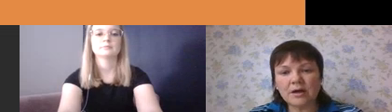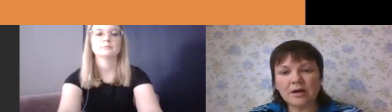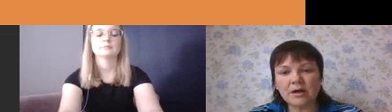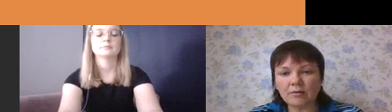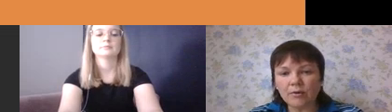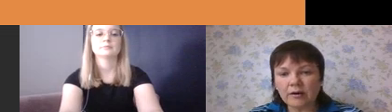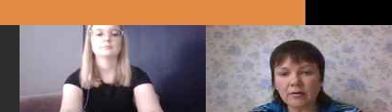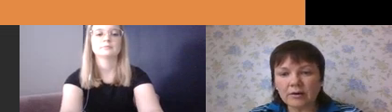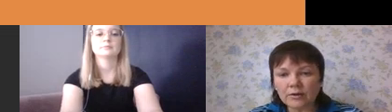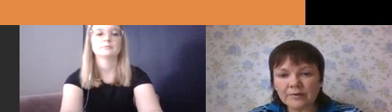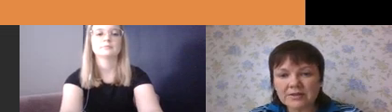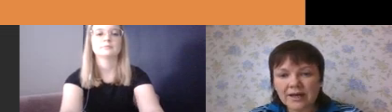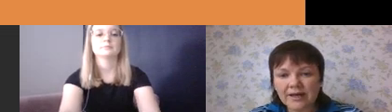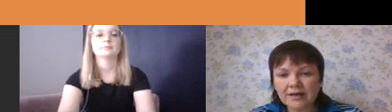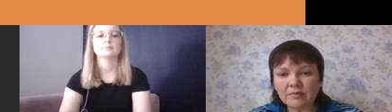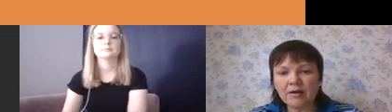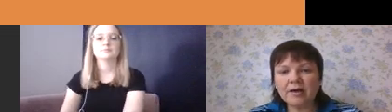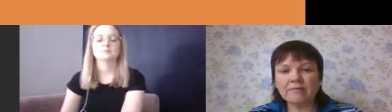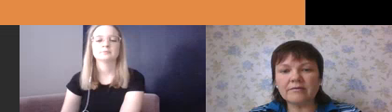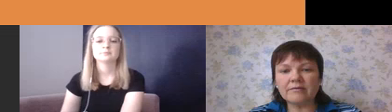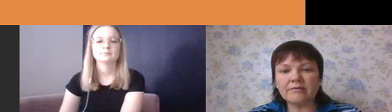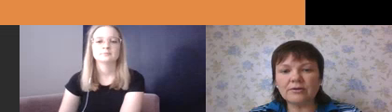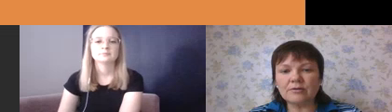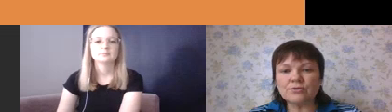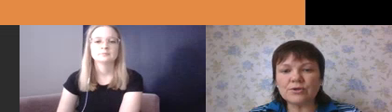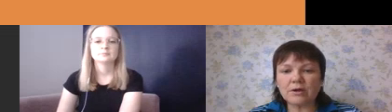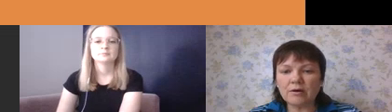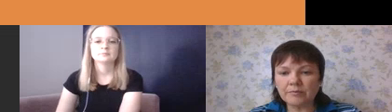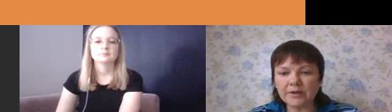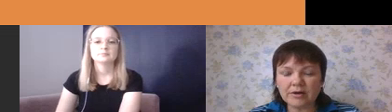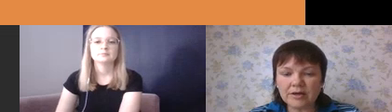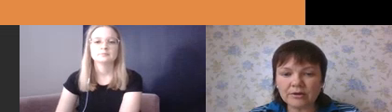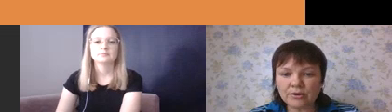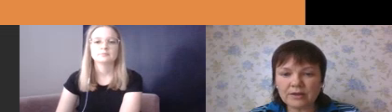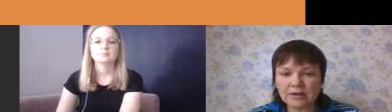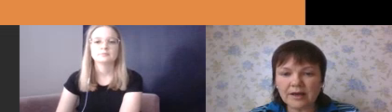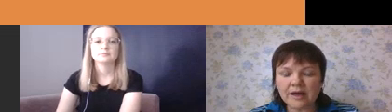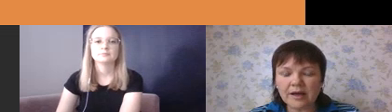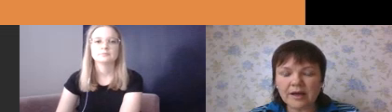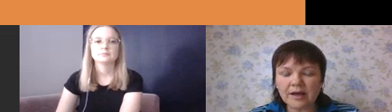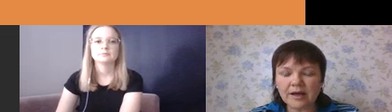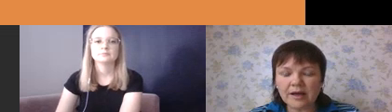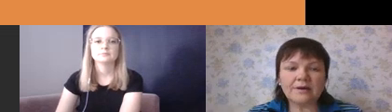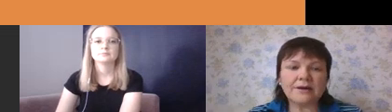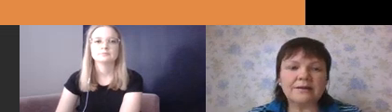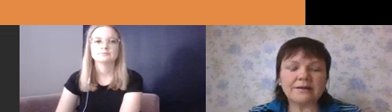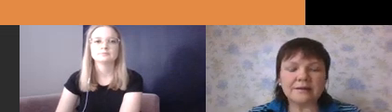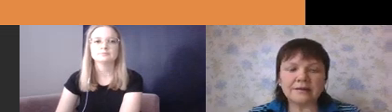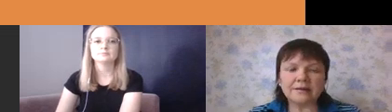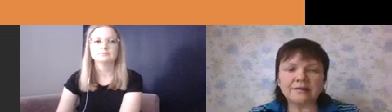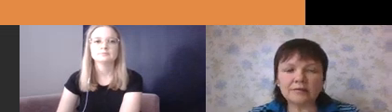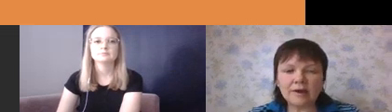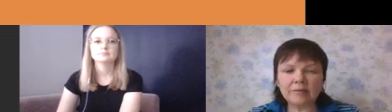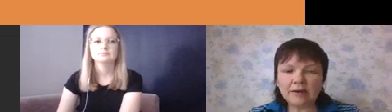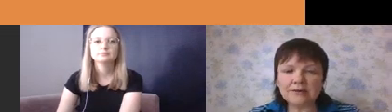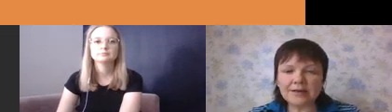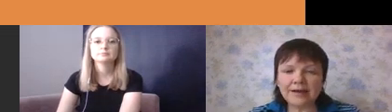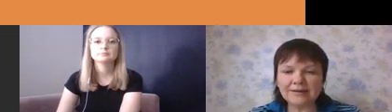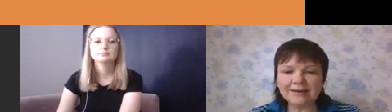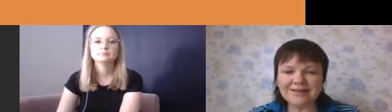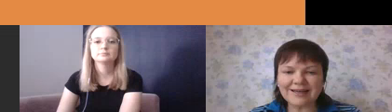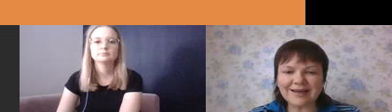nõus seal koeraga jalutamas käima või on ta nõus on mingid aiatöid tegema, et